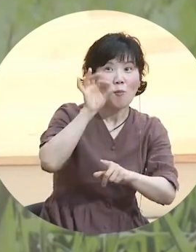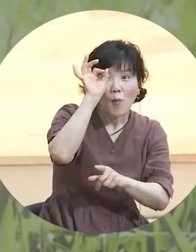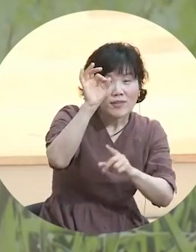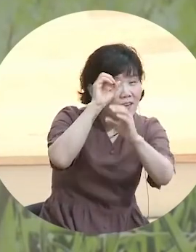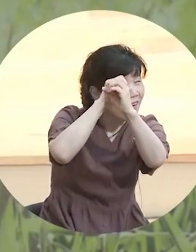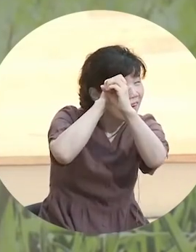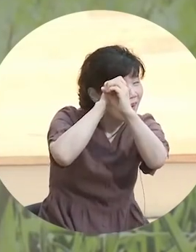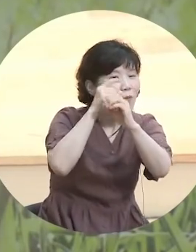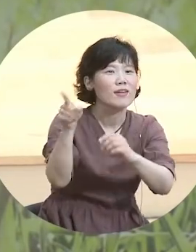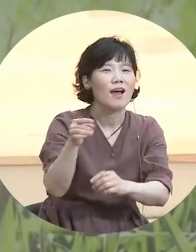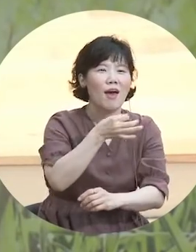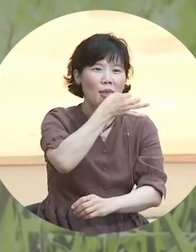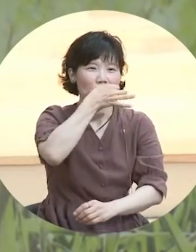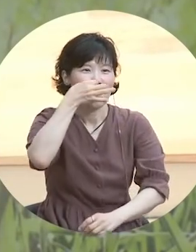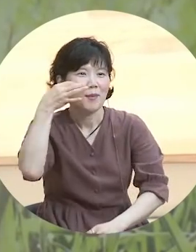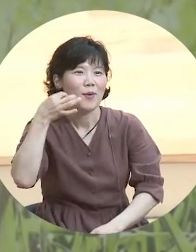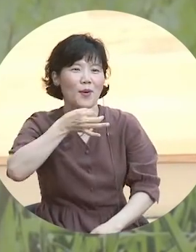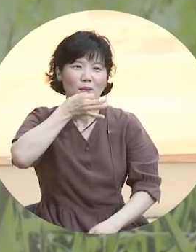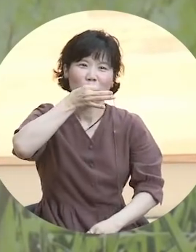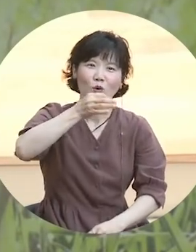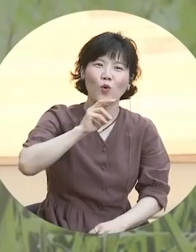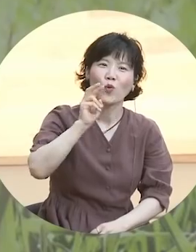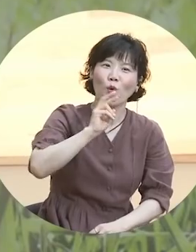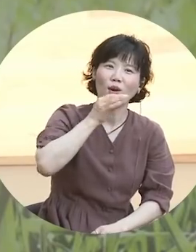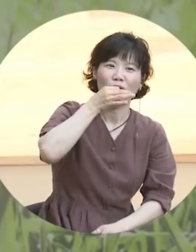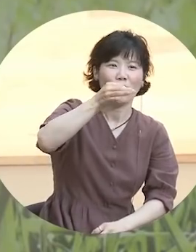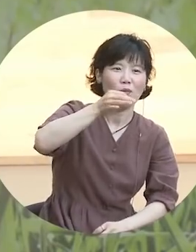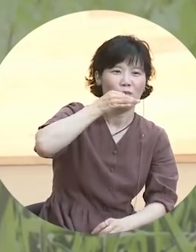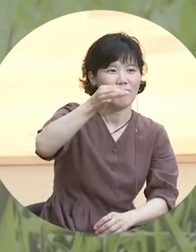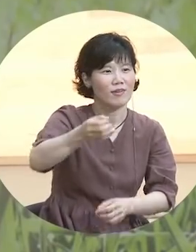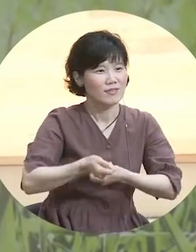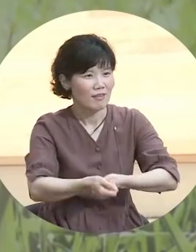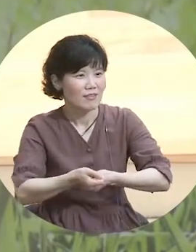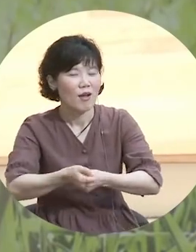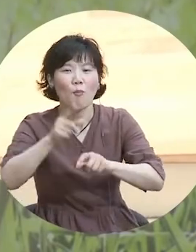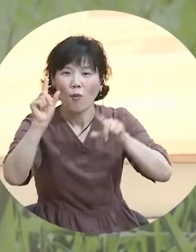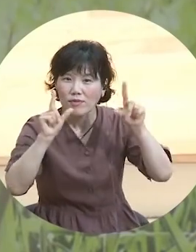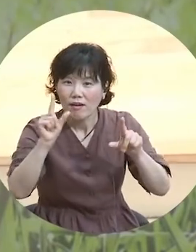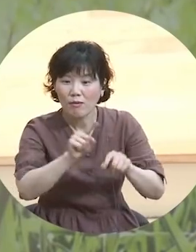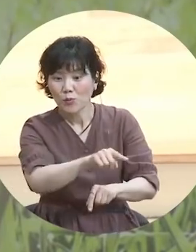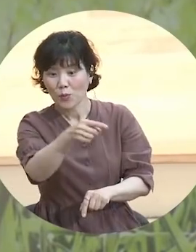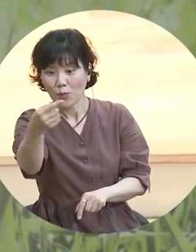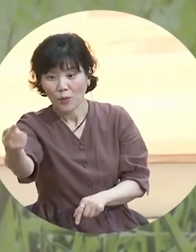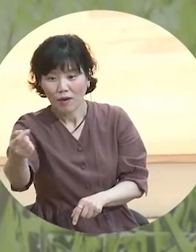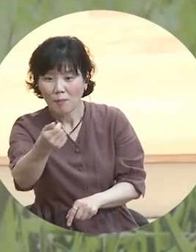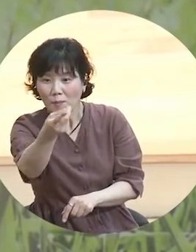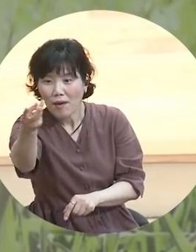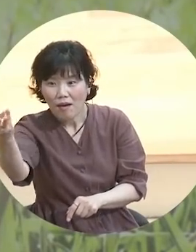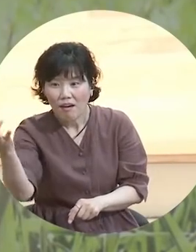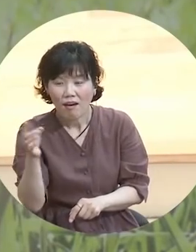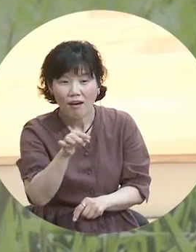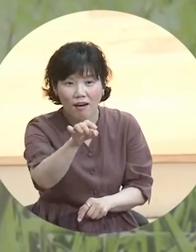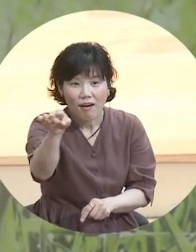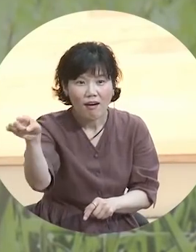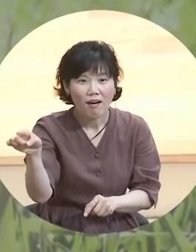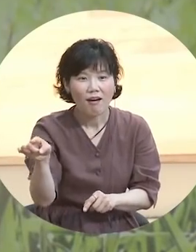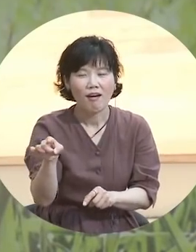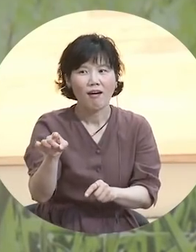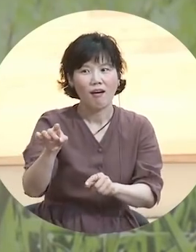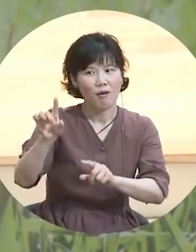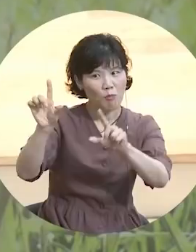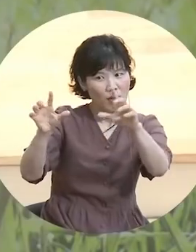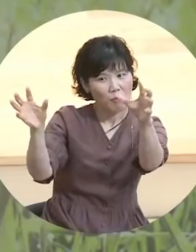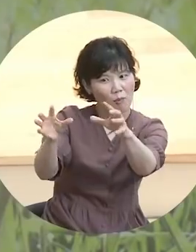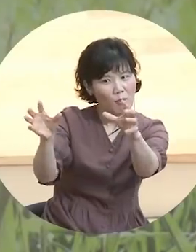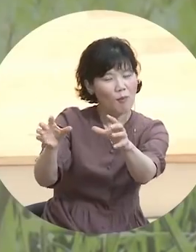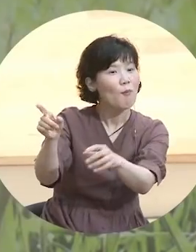봐도 보여요. 휘파람을 불면서 보람을 느끼면서 청소를 합니다. 또 한쪽 구석에는 몇 명이 모여가지고 굉장히 심각한 표정을